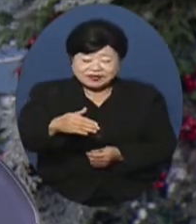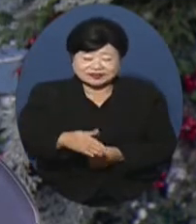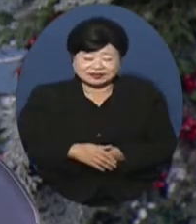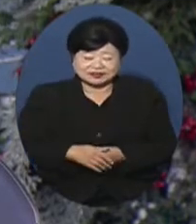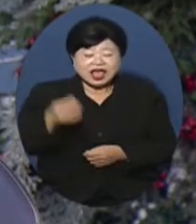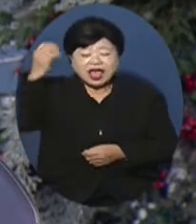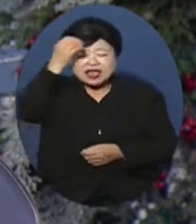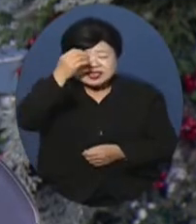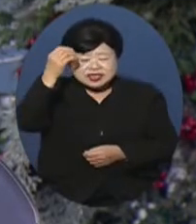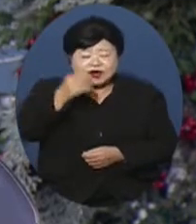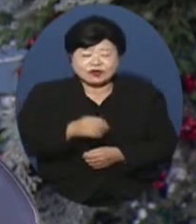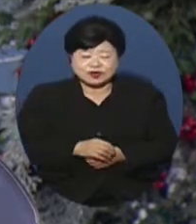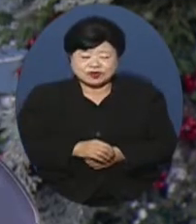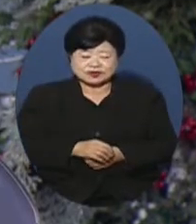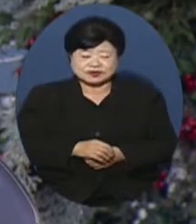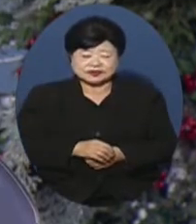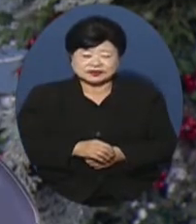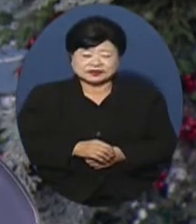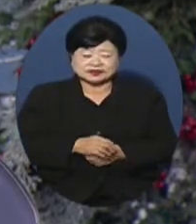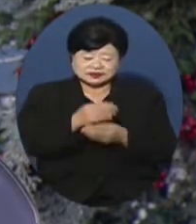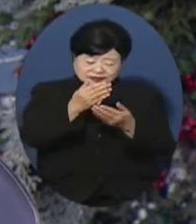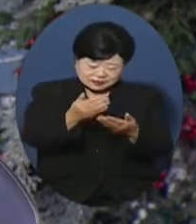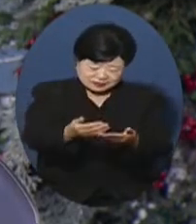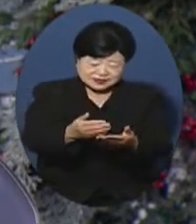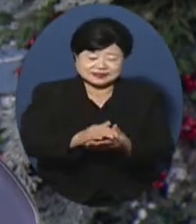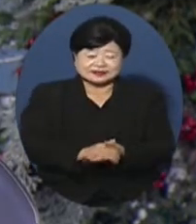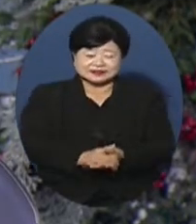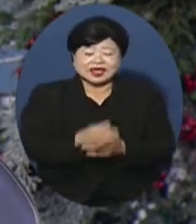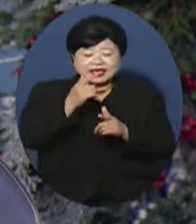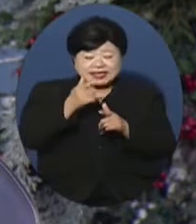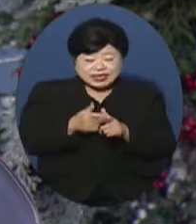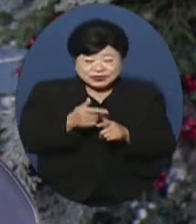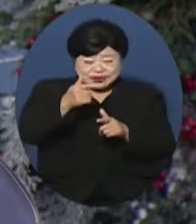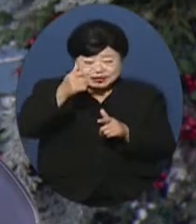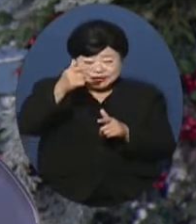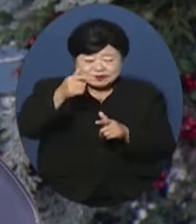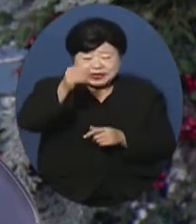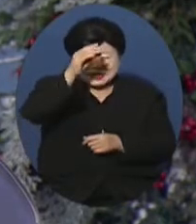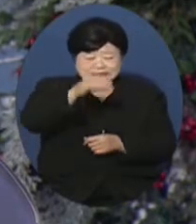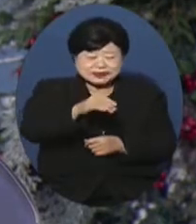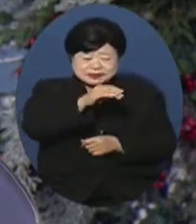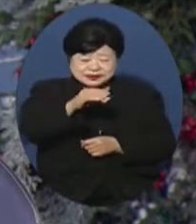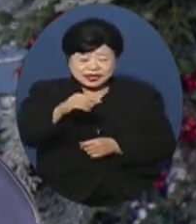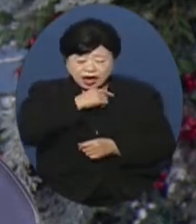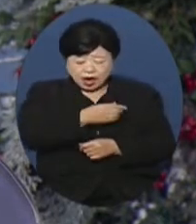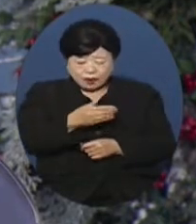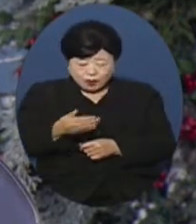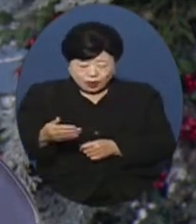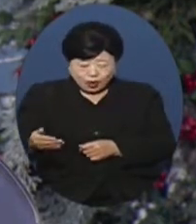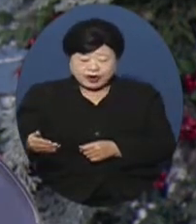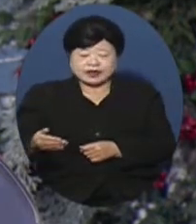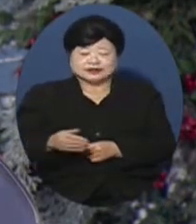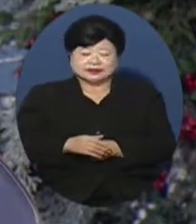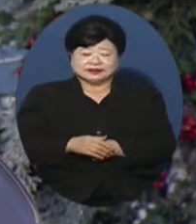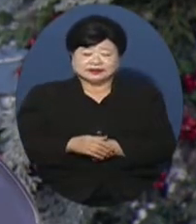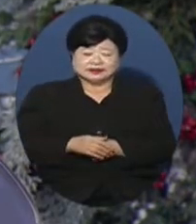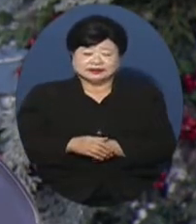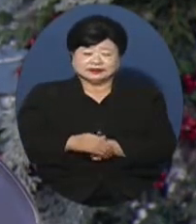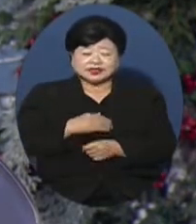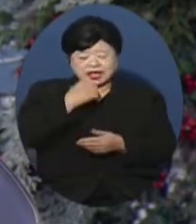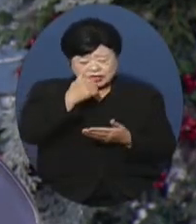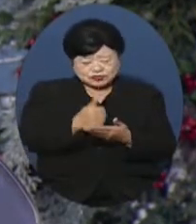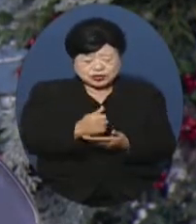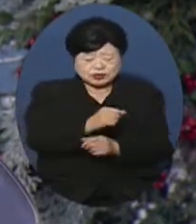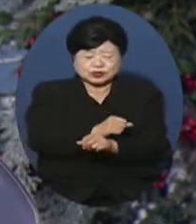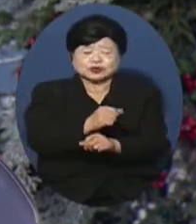영혼이 빼내지 돌 드렸어요 예수님의 십자 보임 인데 보여요 또 열이 내 죄를